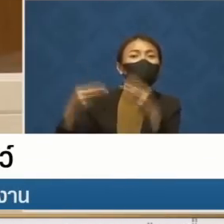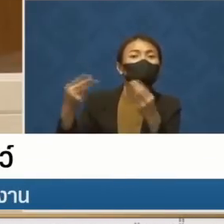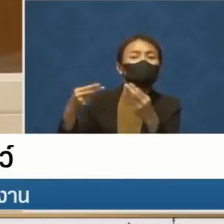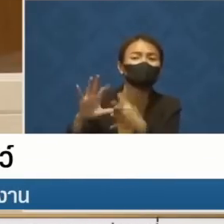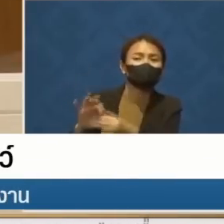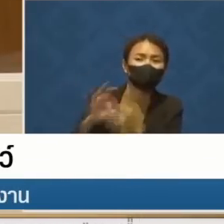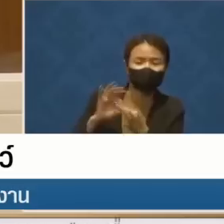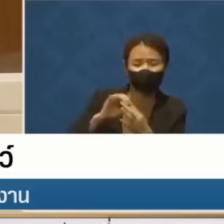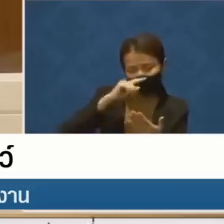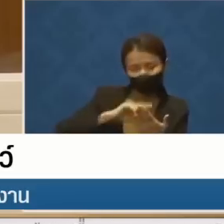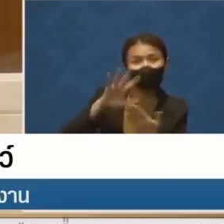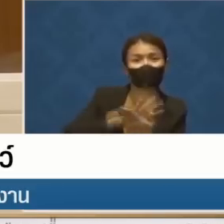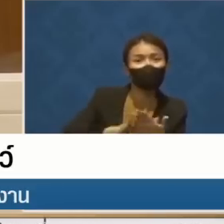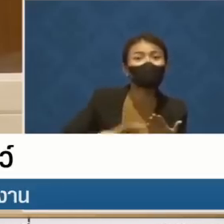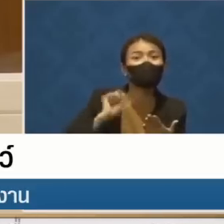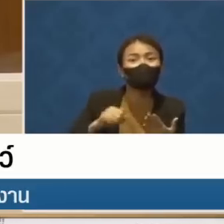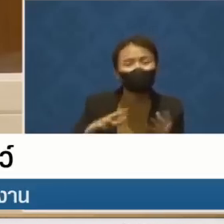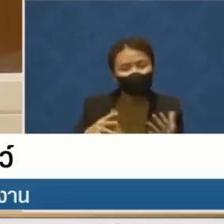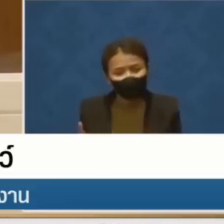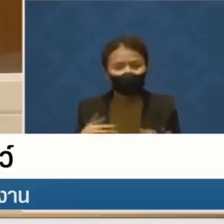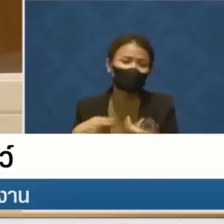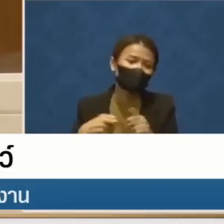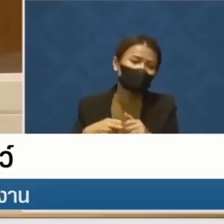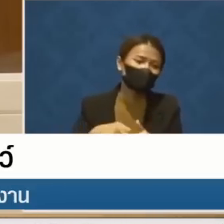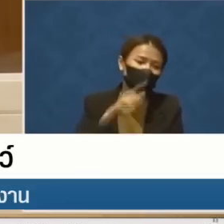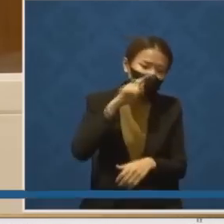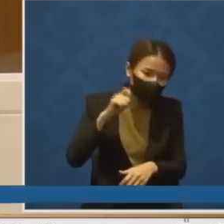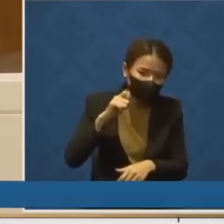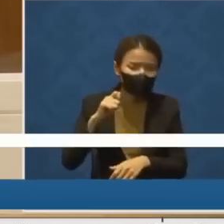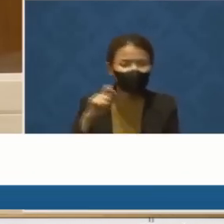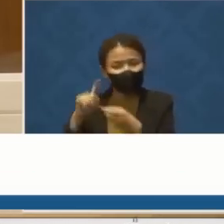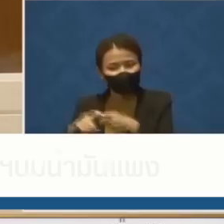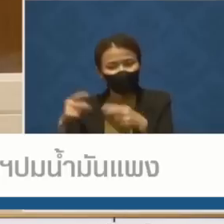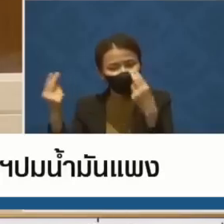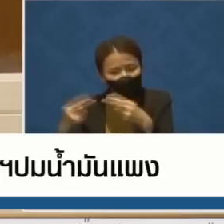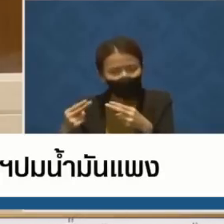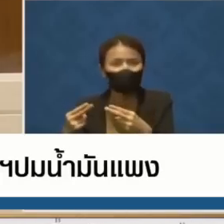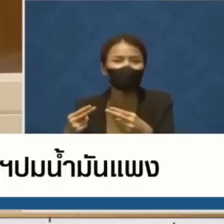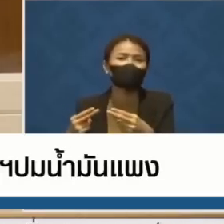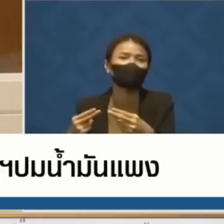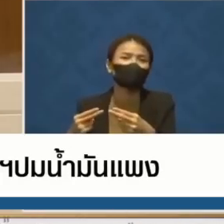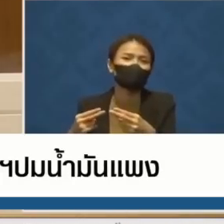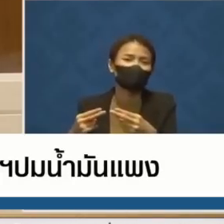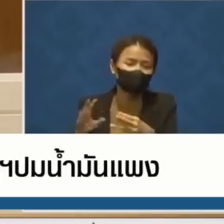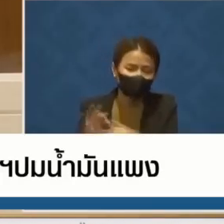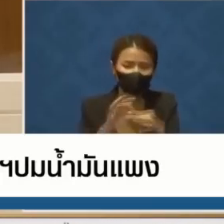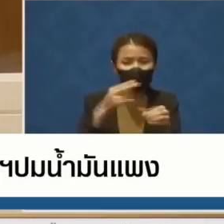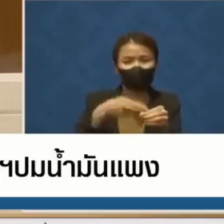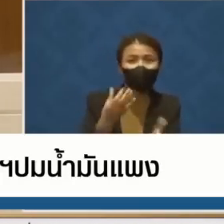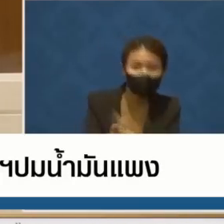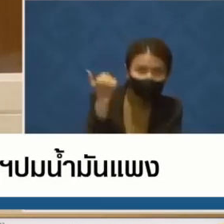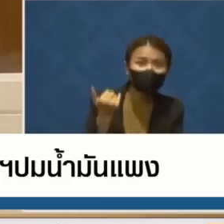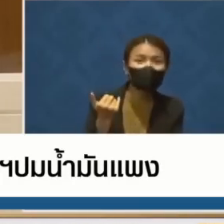กฤตซ้ำเติมจากปัญหายูเครนรัสเซียอีกด้วยแต่อยากจะเห็นว่ารัฐบาลได้ช่วย